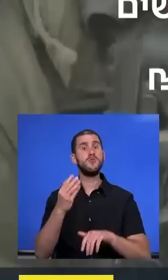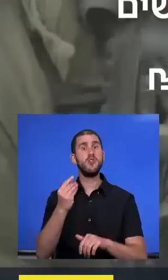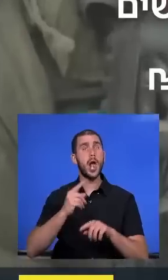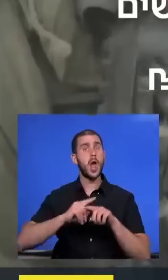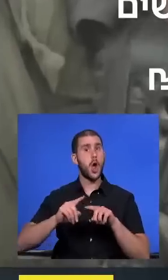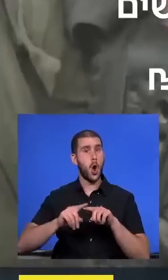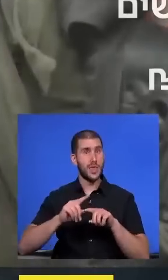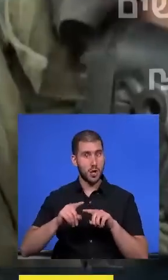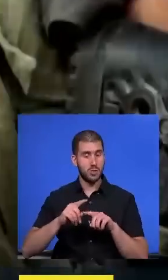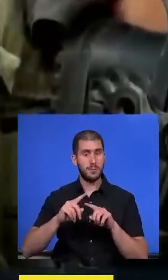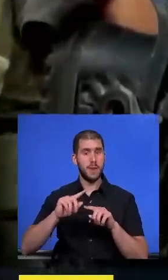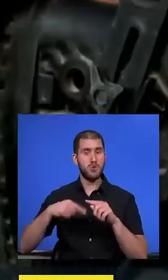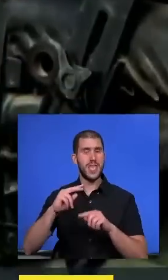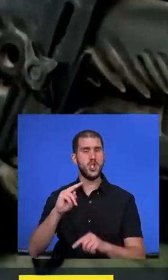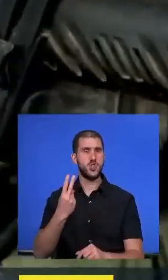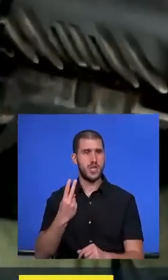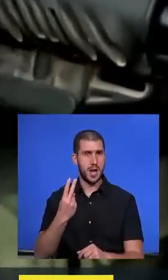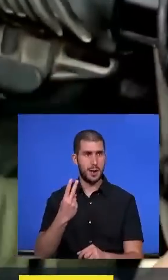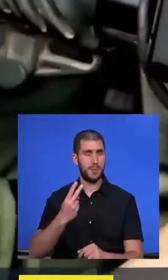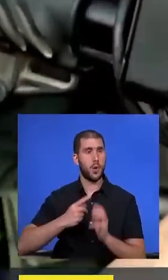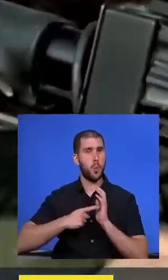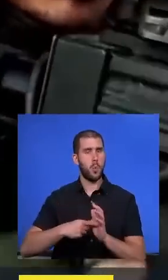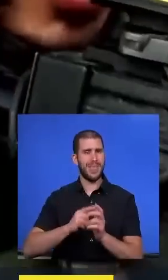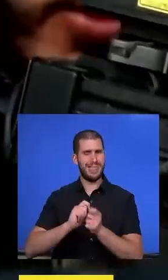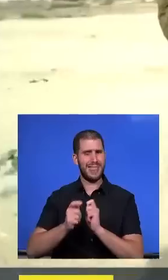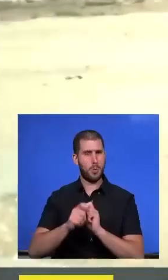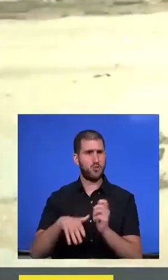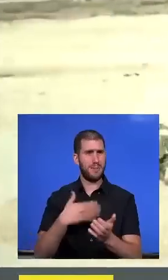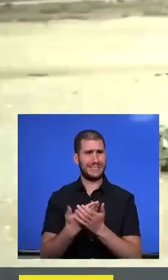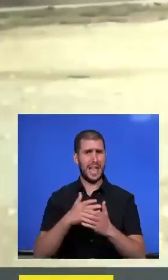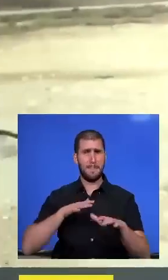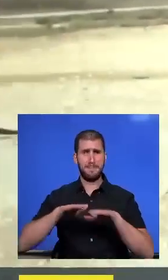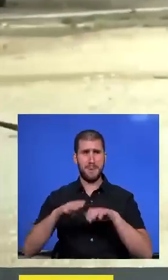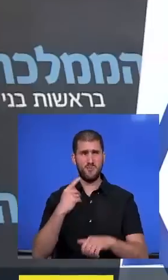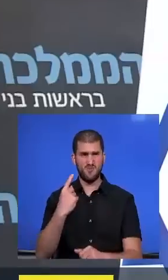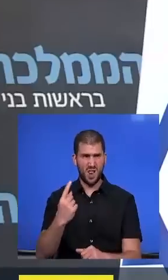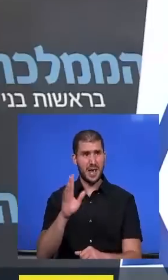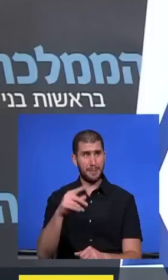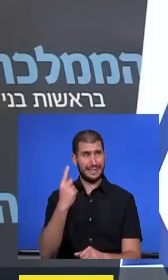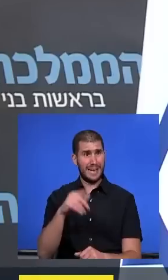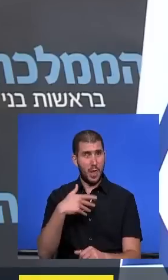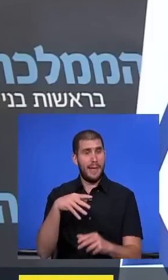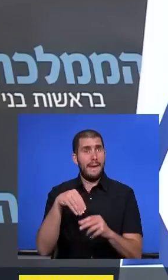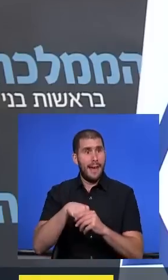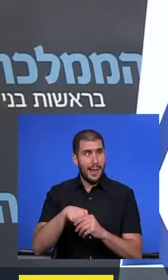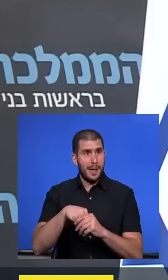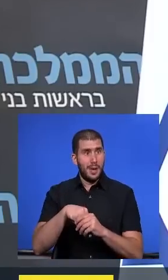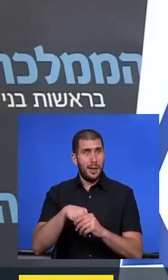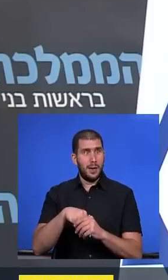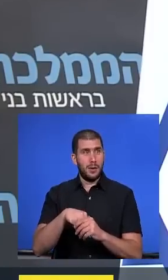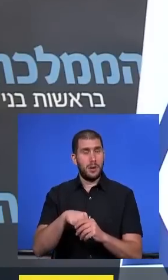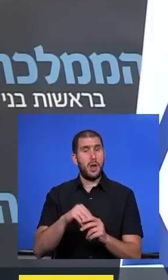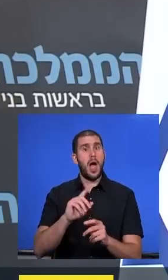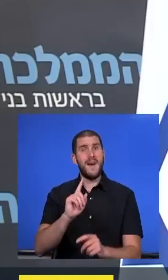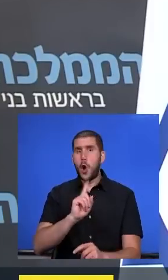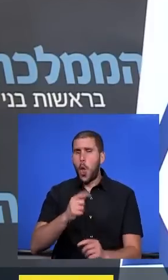בחודש מהשנה השנייה. מודל התגמולים שמציעה הממשלה גם הוא צריך להיות חלק, אך